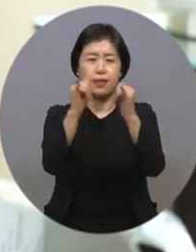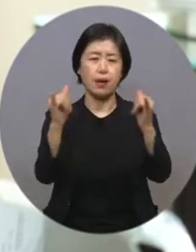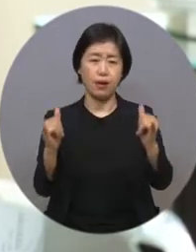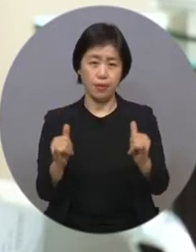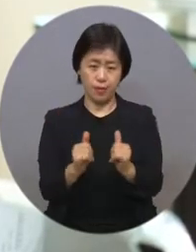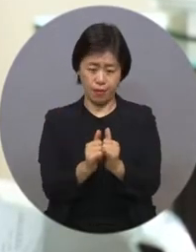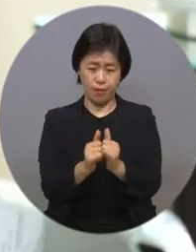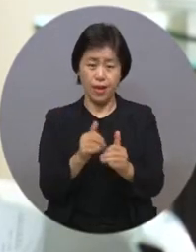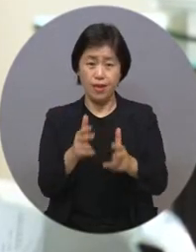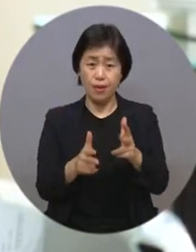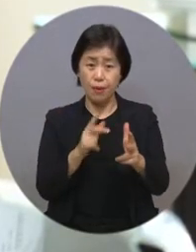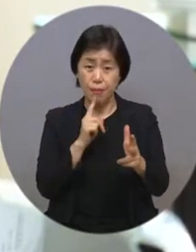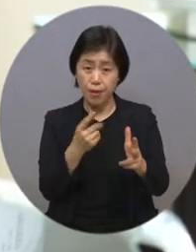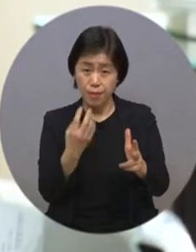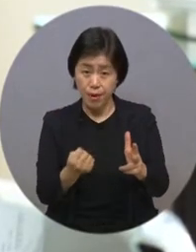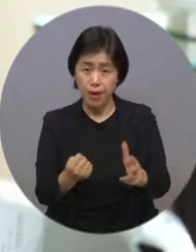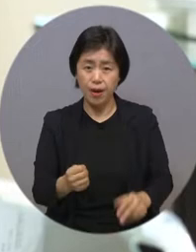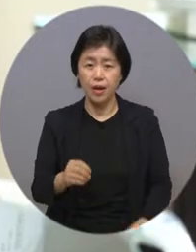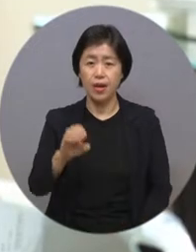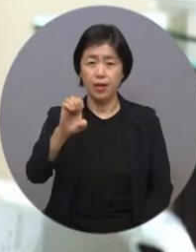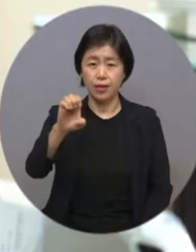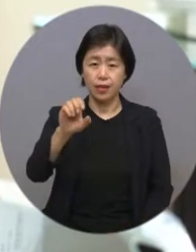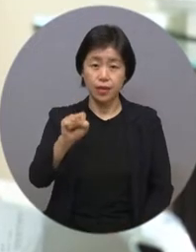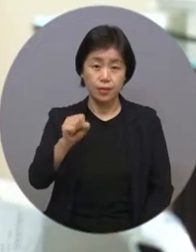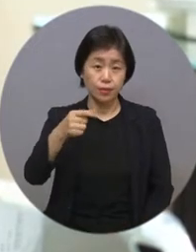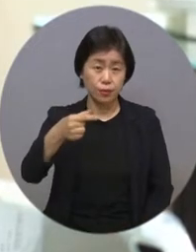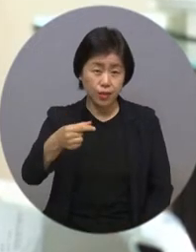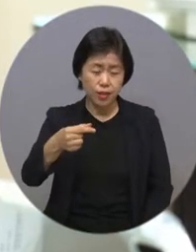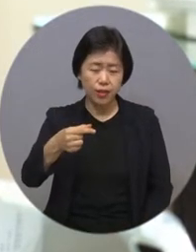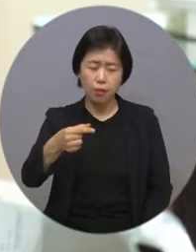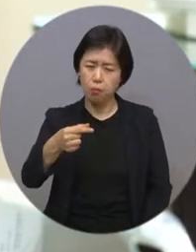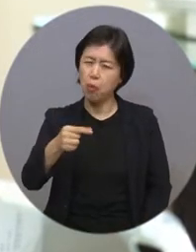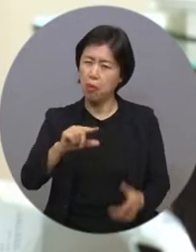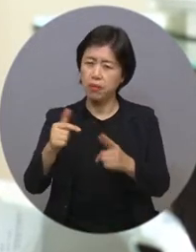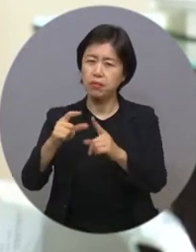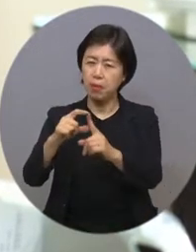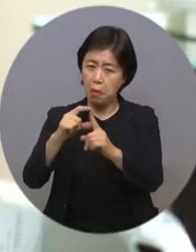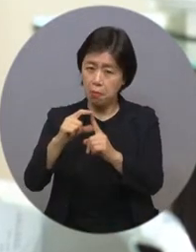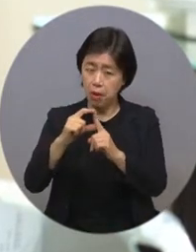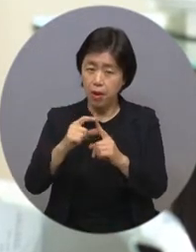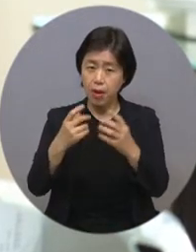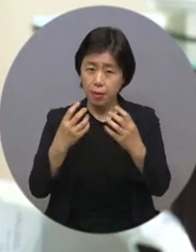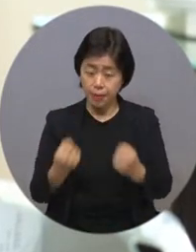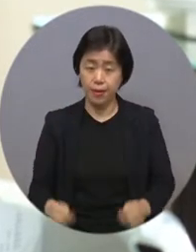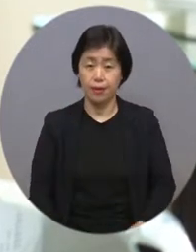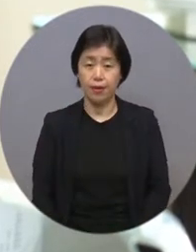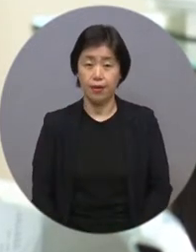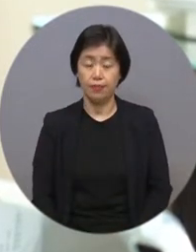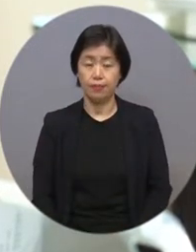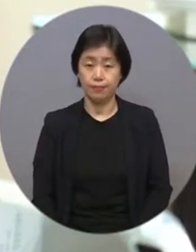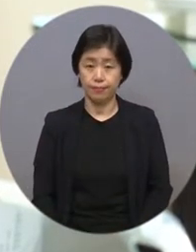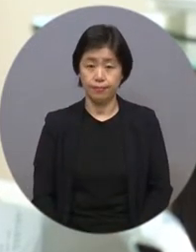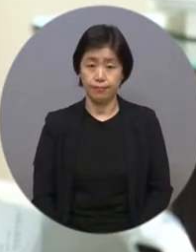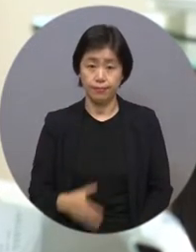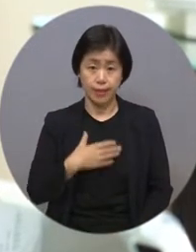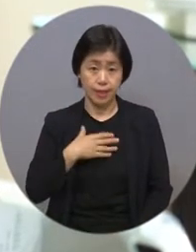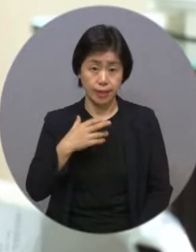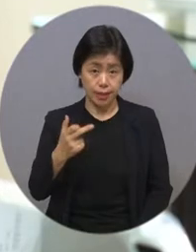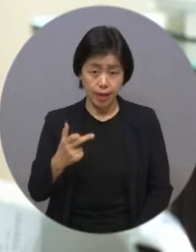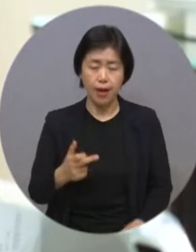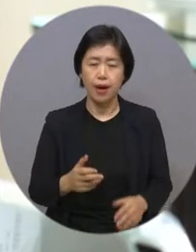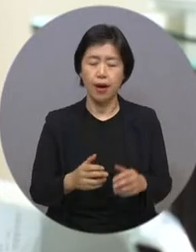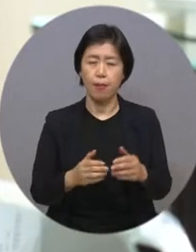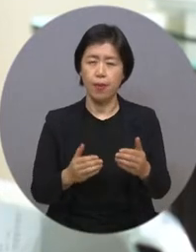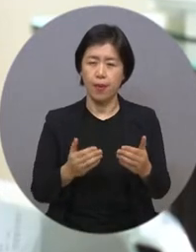많이 나오고요. 네. ESG 경영이라는 화두도 많이 되고 있는 것 같아요. 저희 회사는 이제 안산 개발 생산